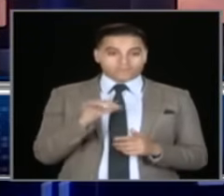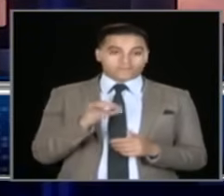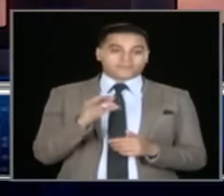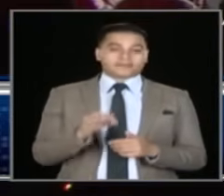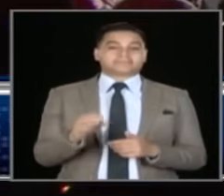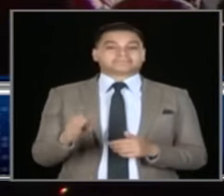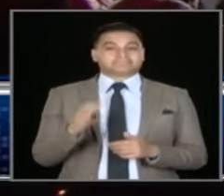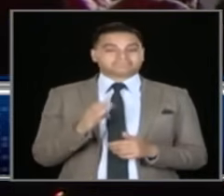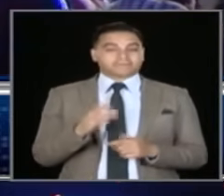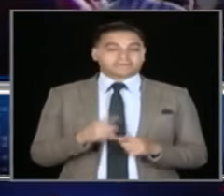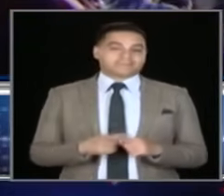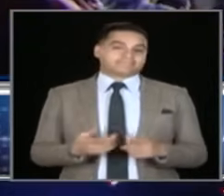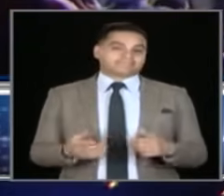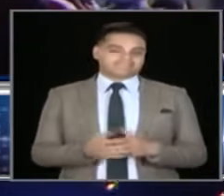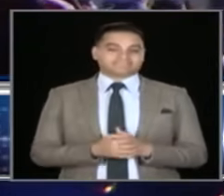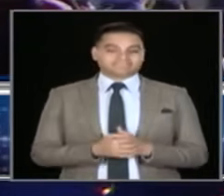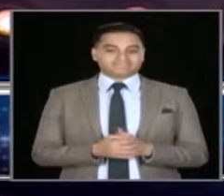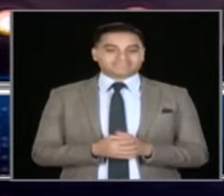خاطئه.